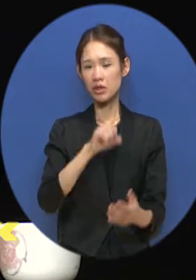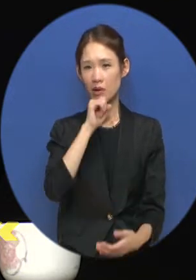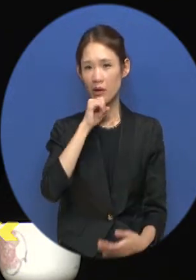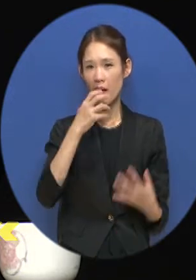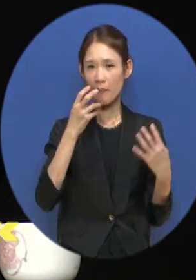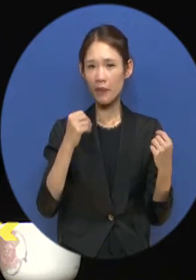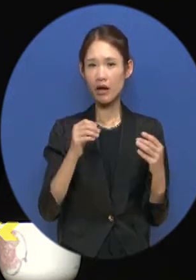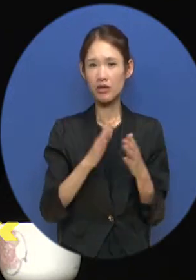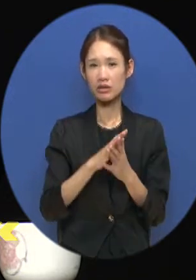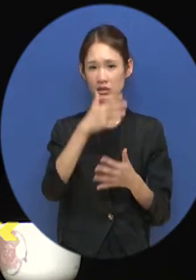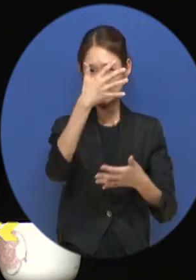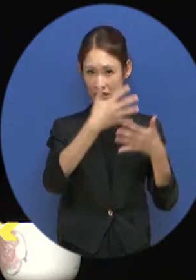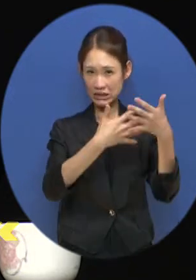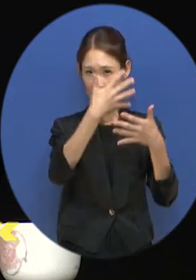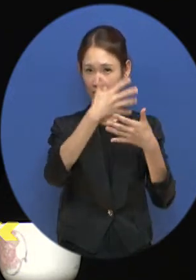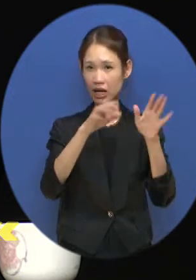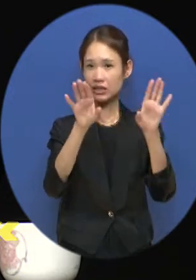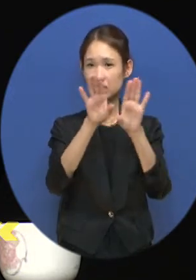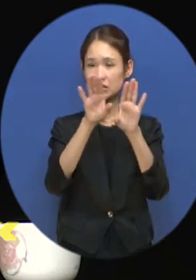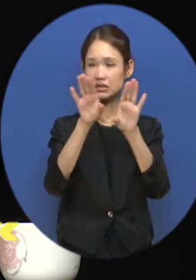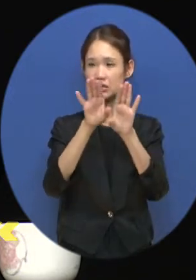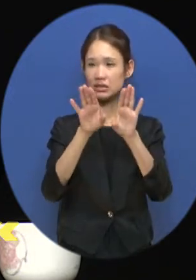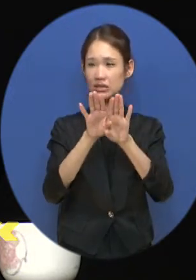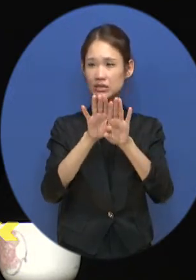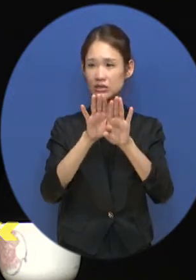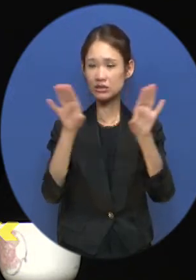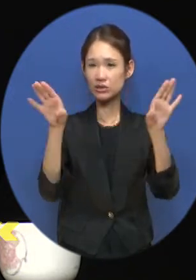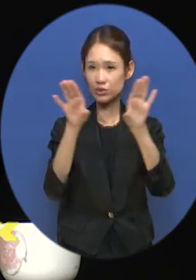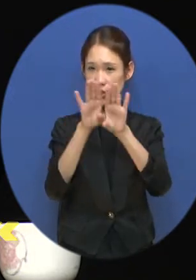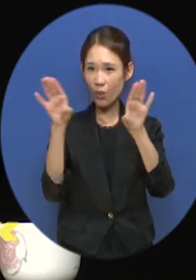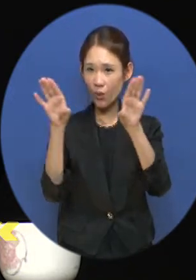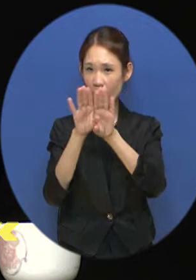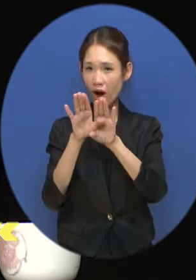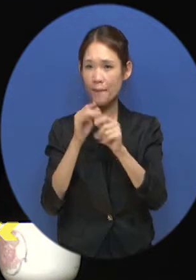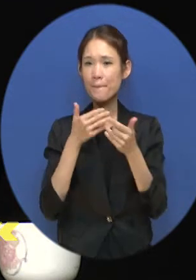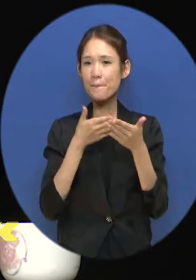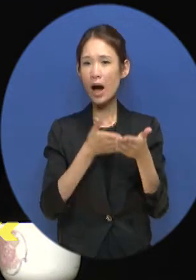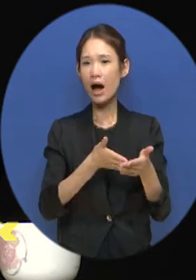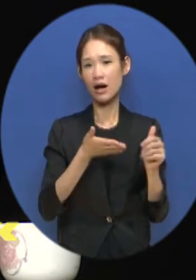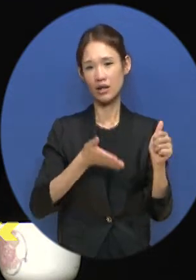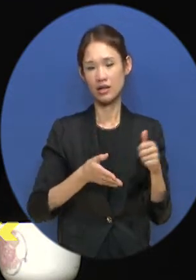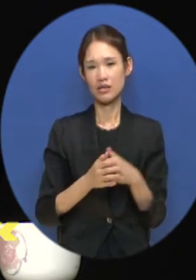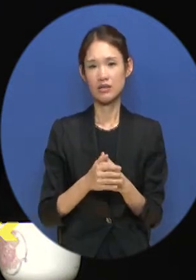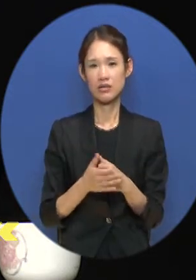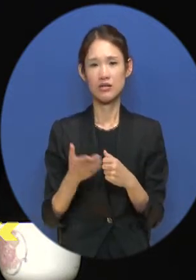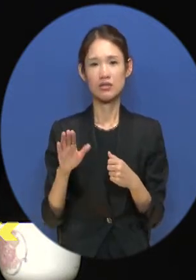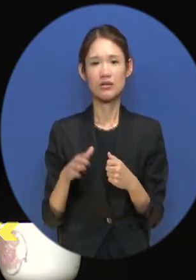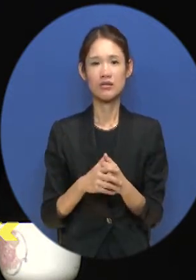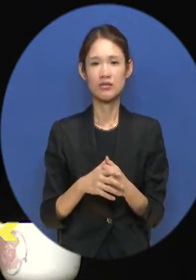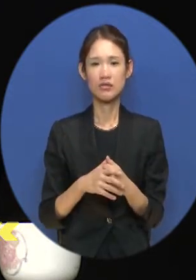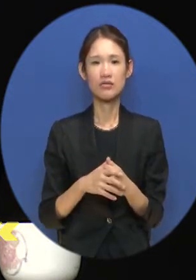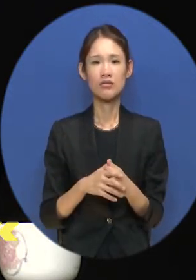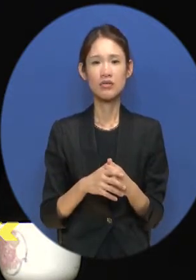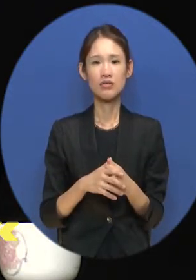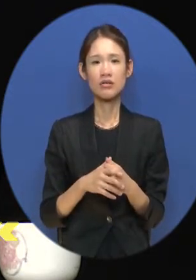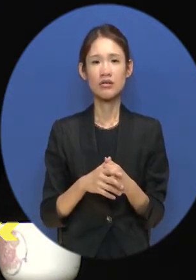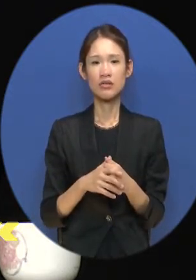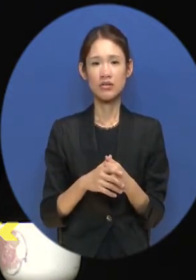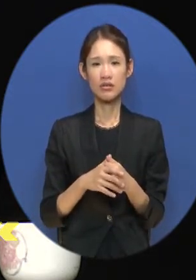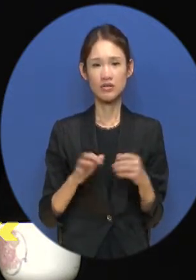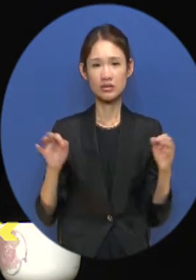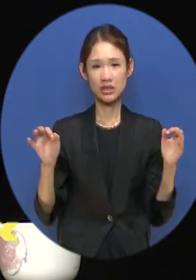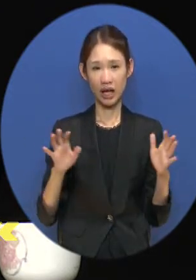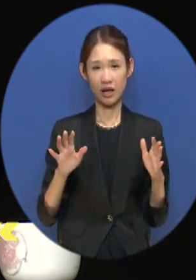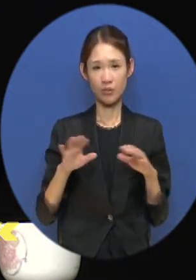스크린 도어를 설치하는 게 좋겠다라고 네. 이제 건의를 드렸는데 그게 이제 그냥 일시에 뭐